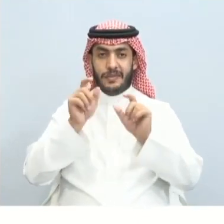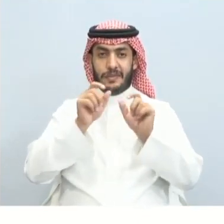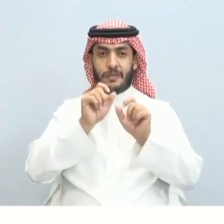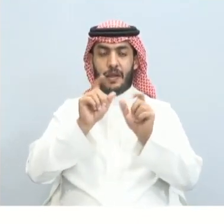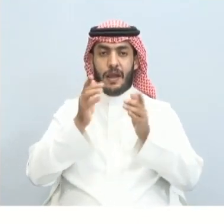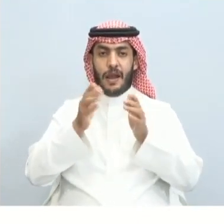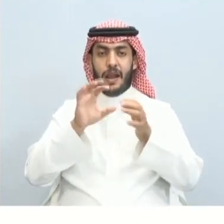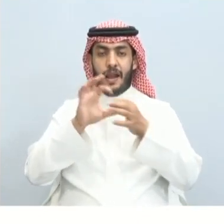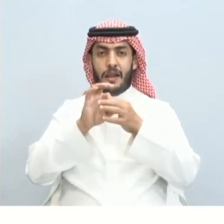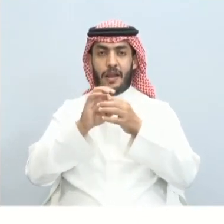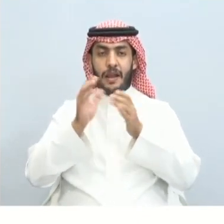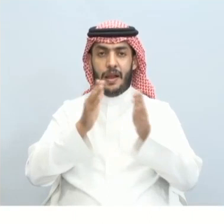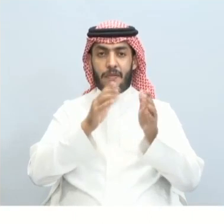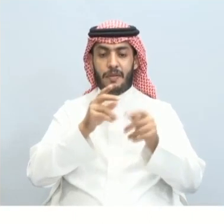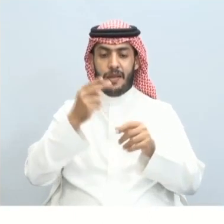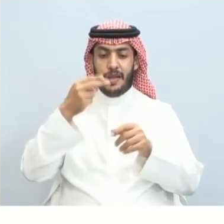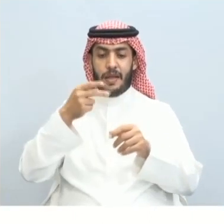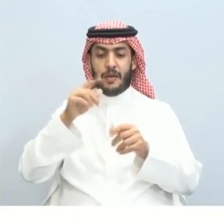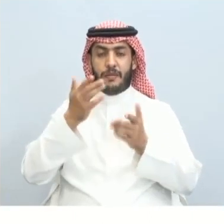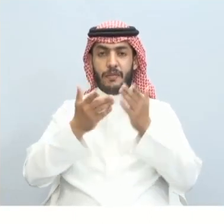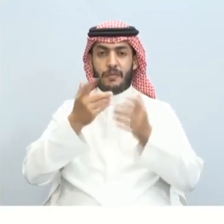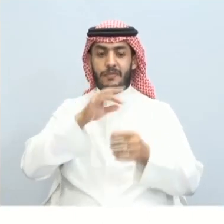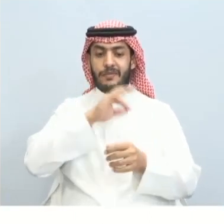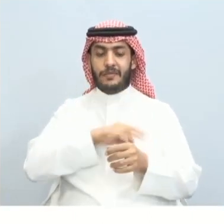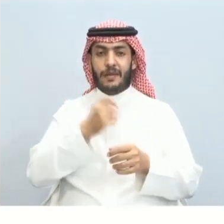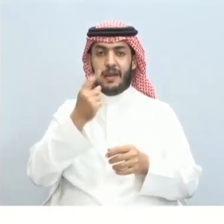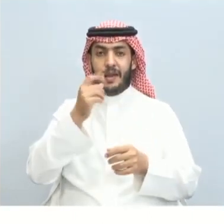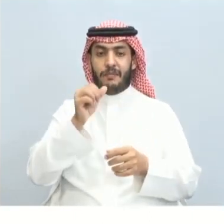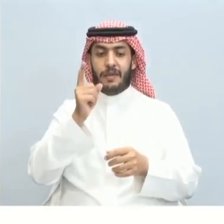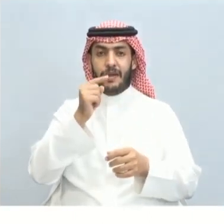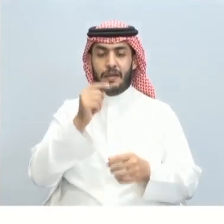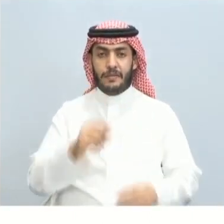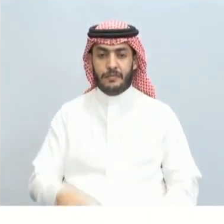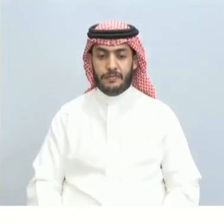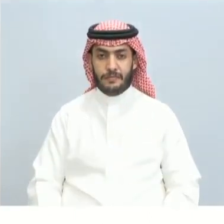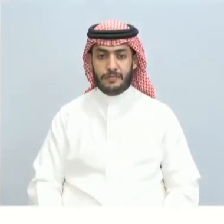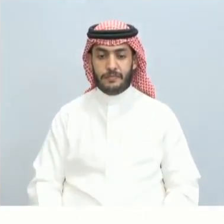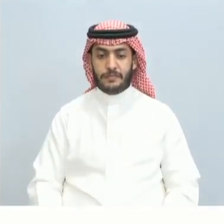لتبين العلاقه بين عدد العلماء بعين ومقدار ما يكسبه من الريالات